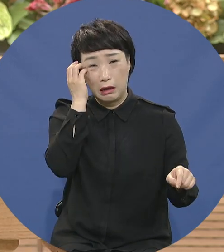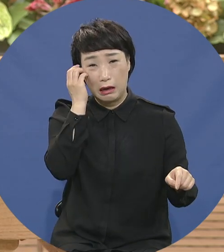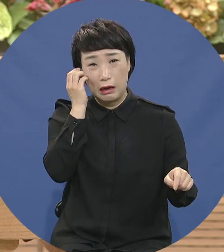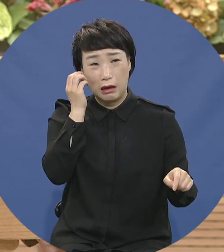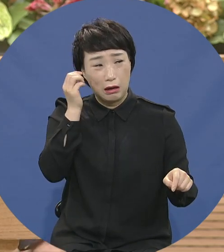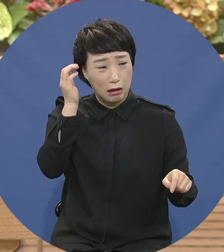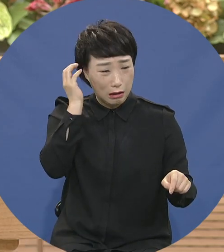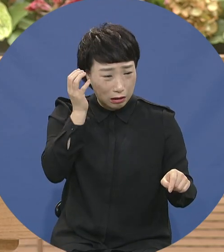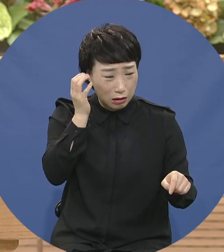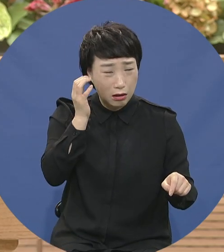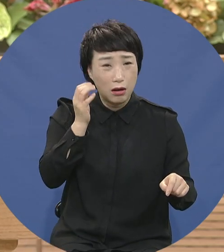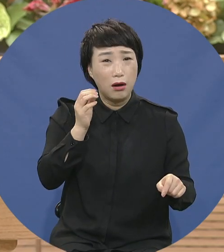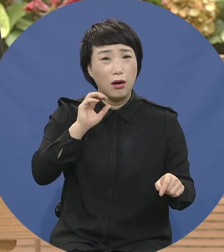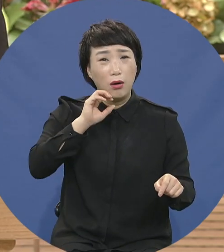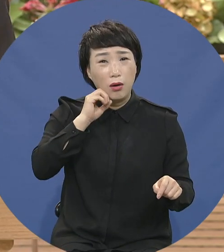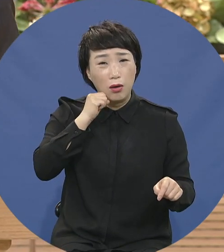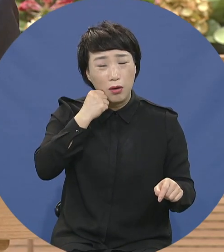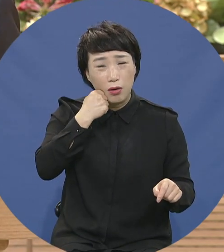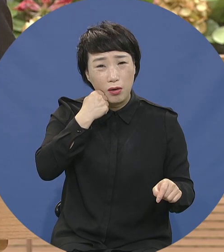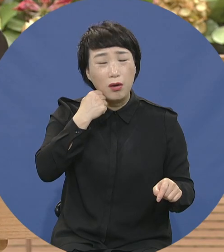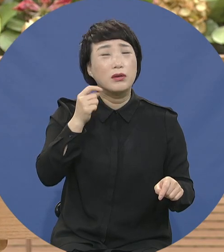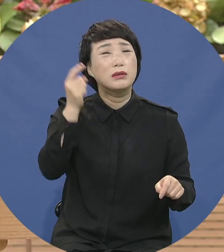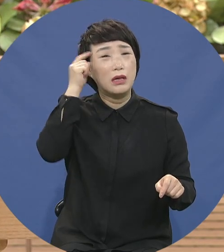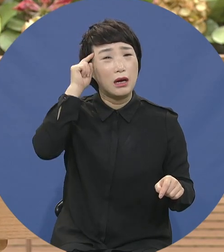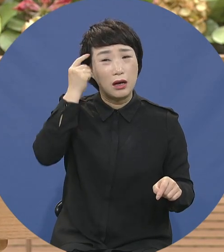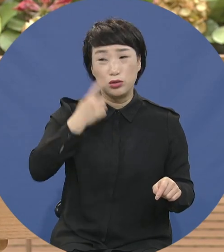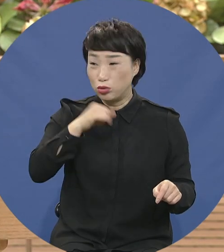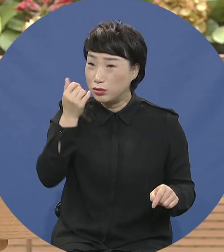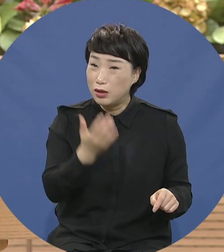있느냐? 고민한 적이 있느냐?